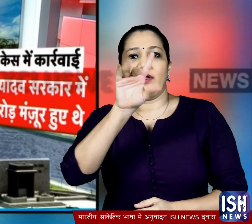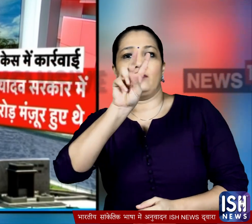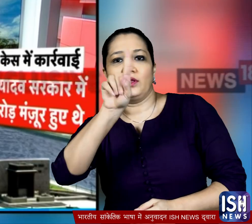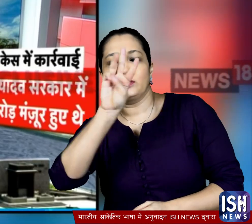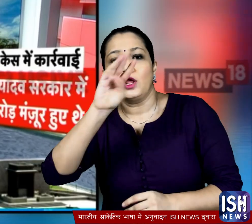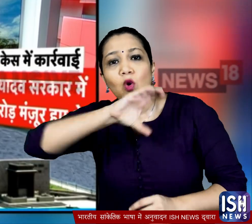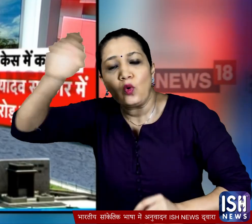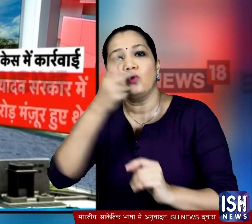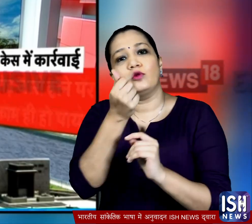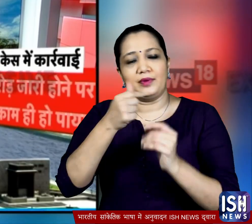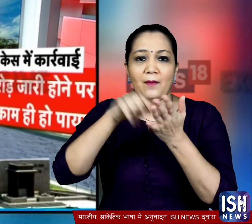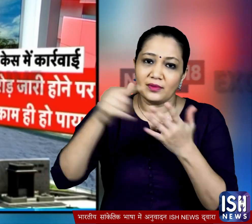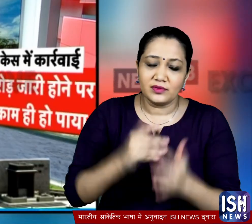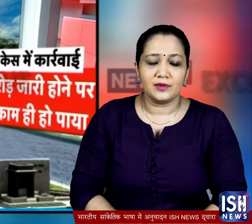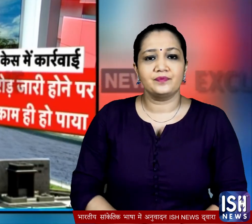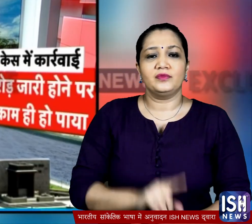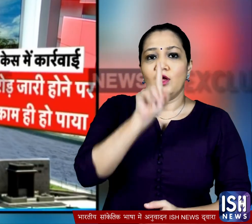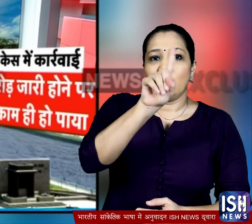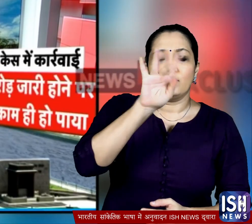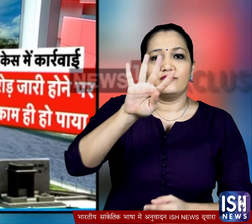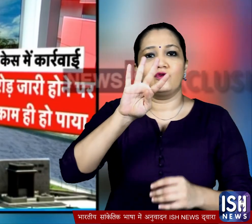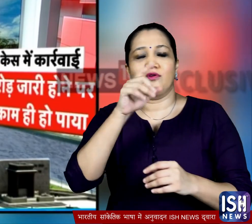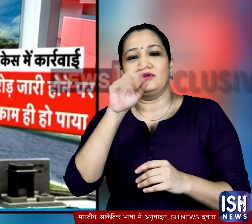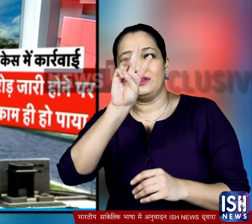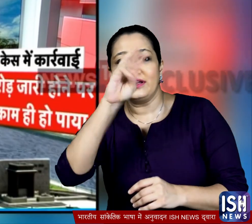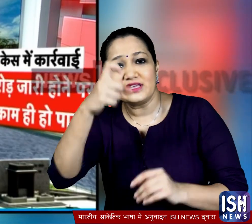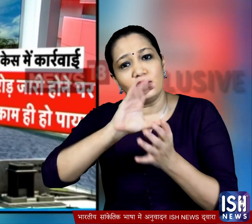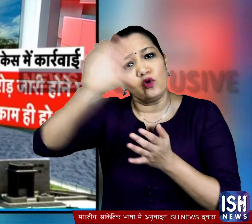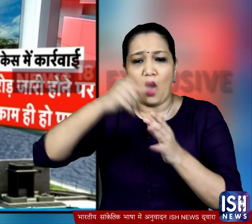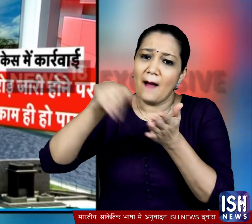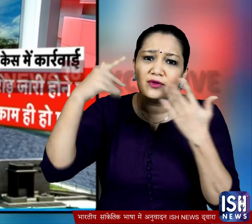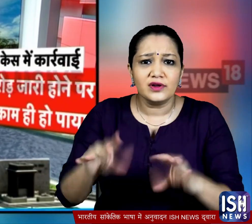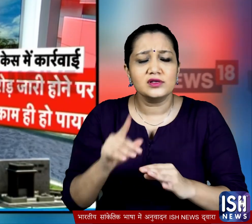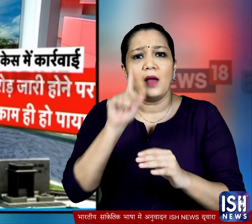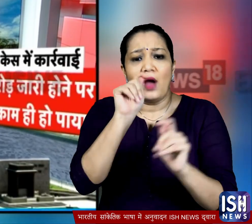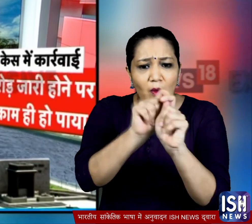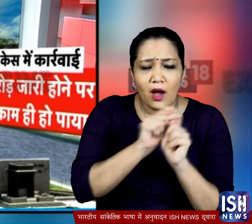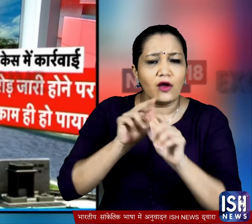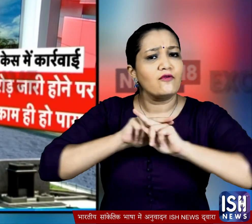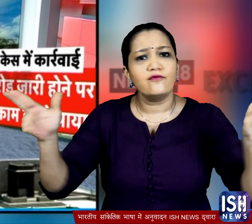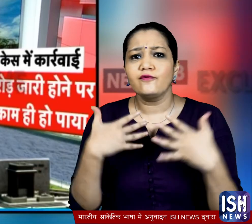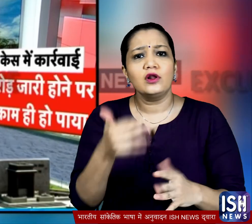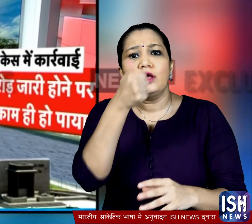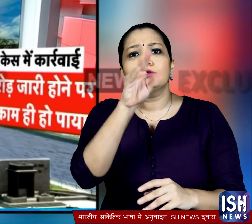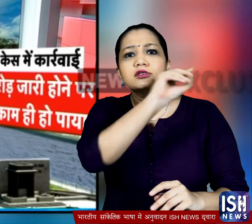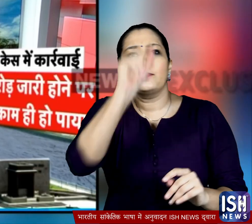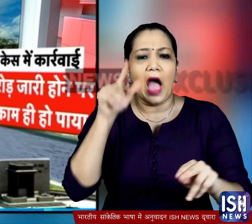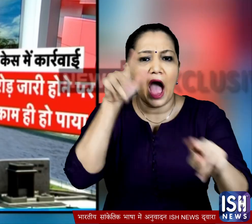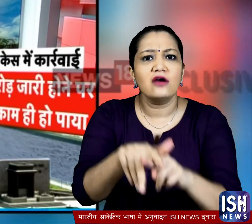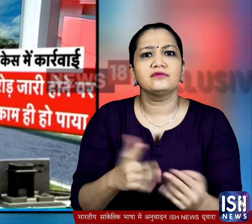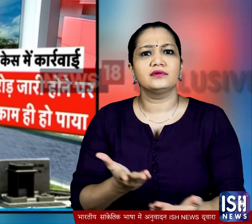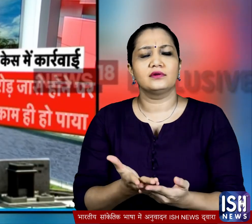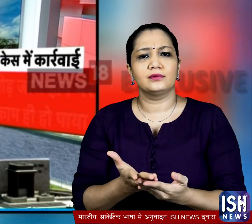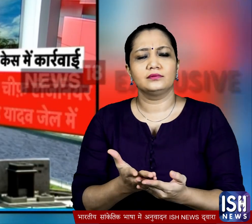रुपए मंजूर किए गए थे, जिसमें 1437 करोड़ रुपए जारी होने के बावजूद रिवर फ्रंट का महज 60% काम ही पूरा हो